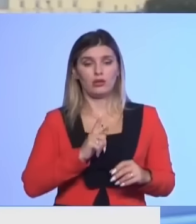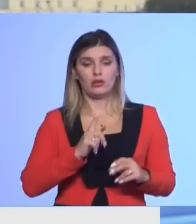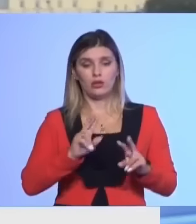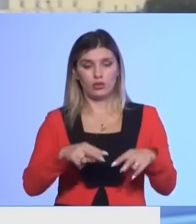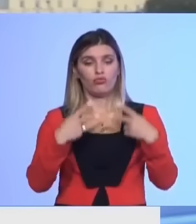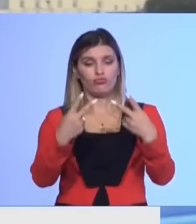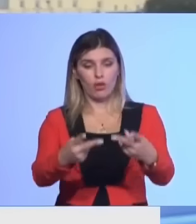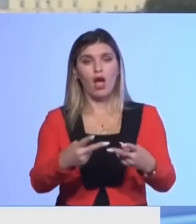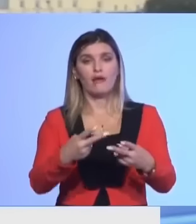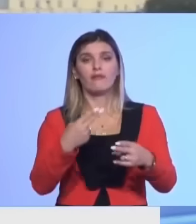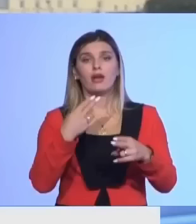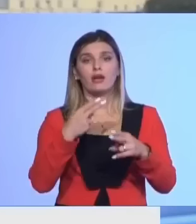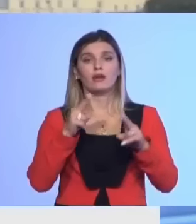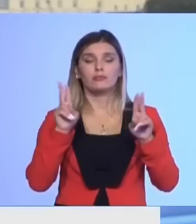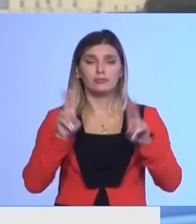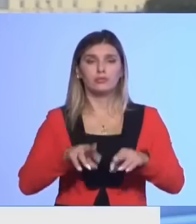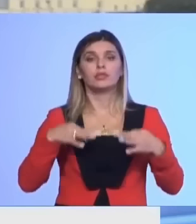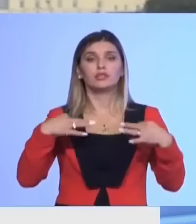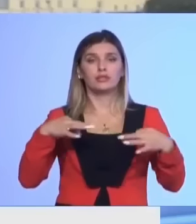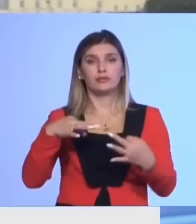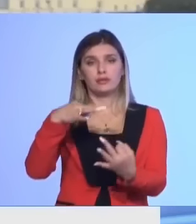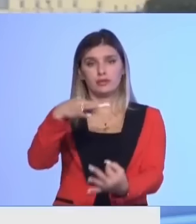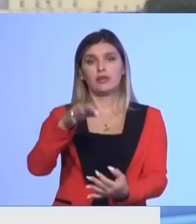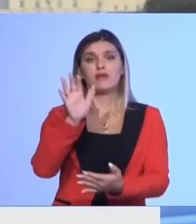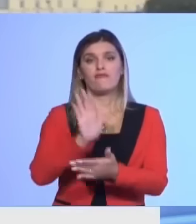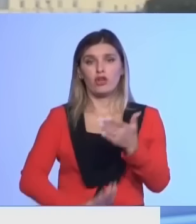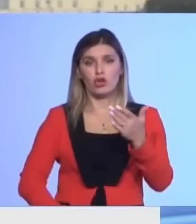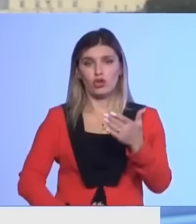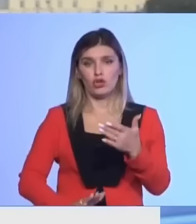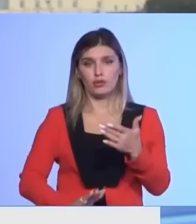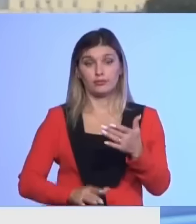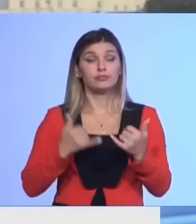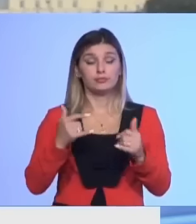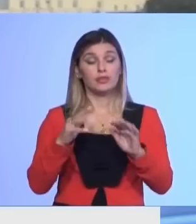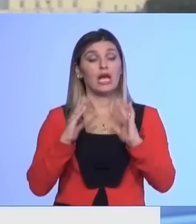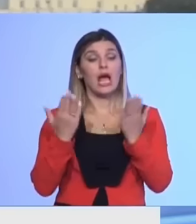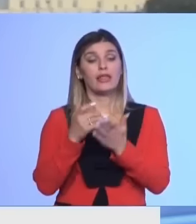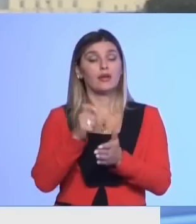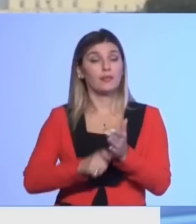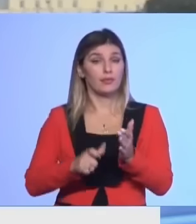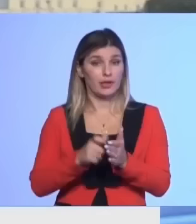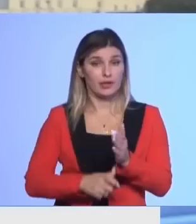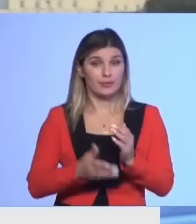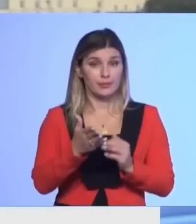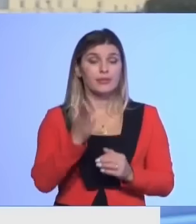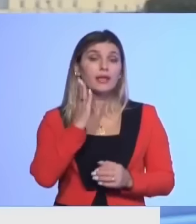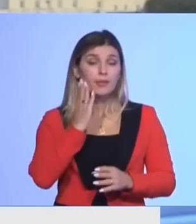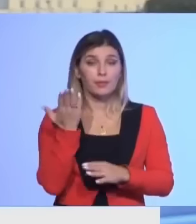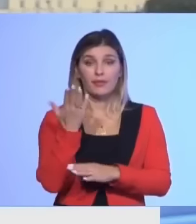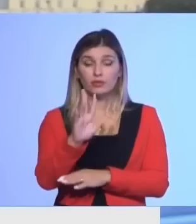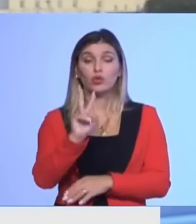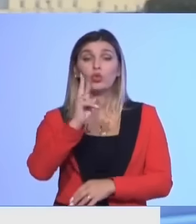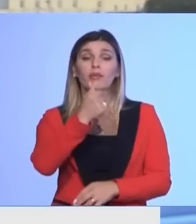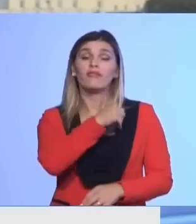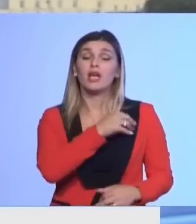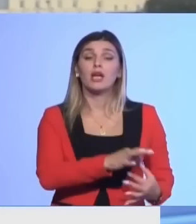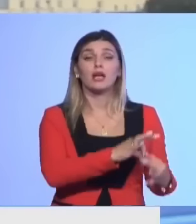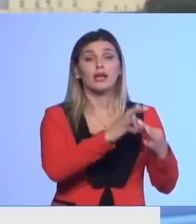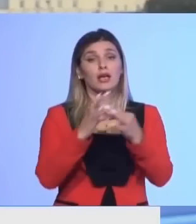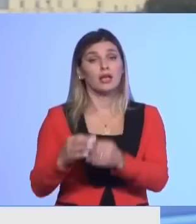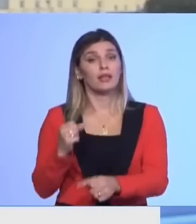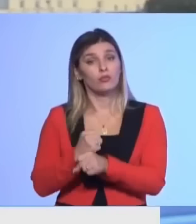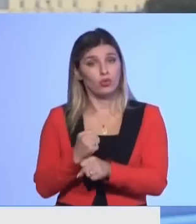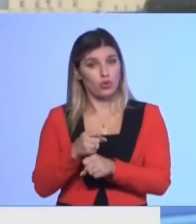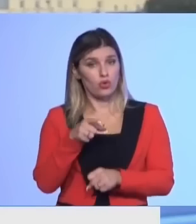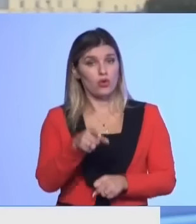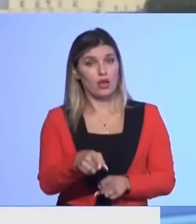se të fitonte si guvernatori i Minnesotës, Alketa ishte antar i dhomës së përfaqësuesve në Kongresin Amerikan për 12 vjet. Ai fitoi